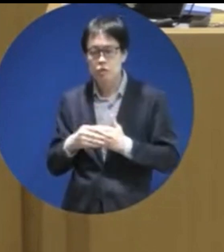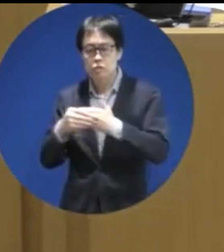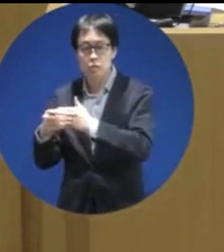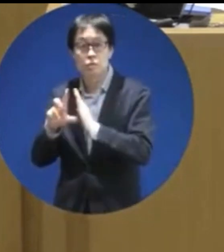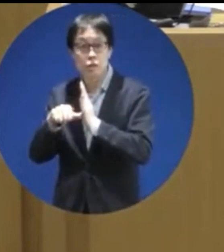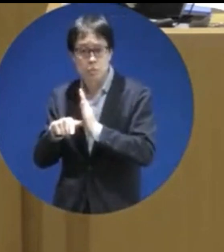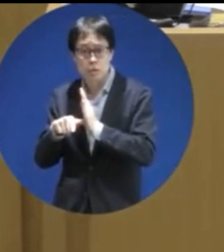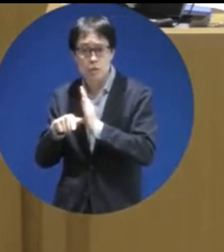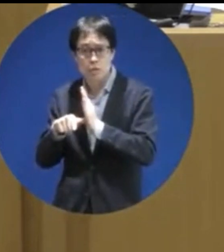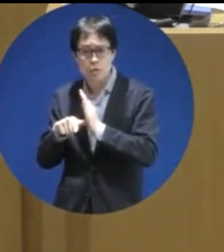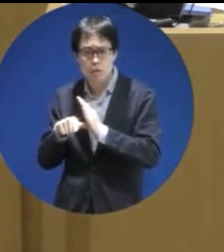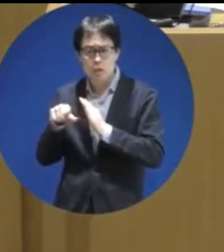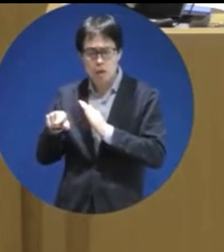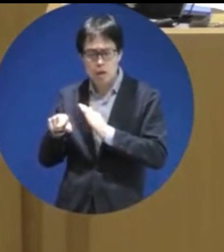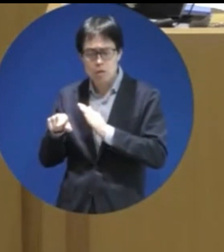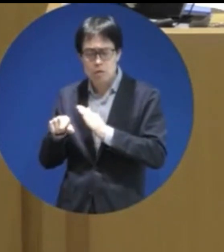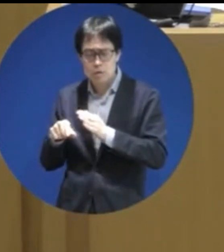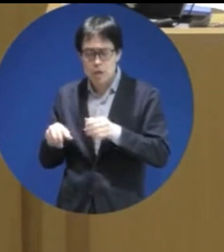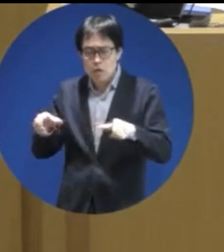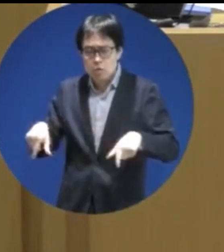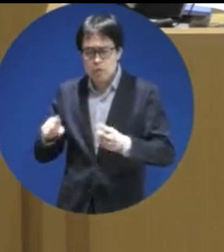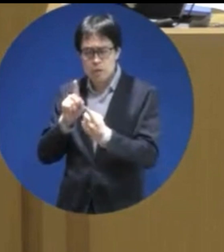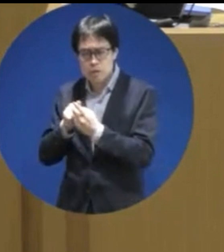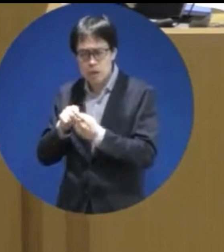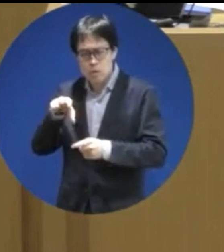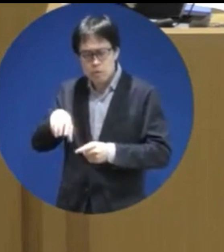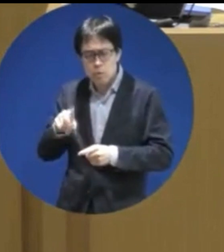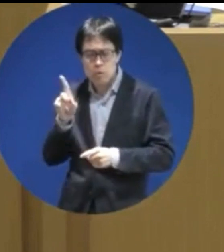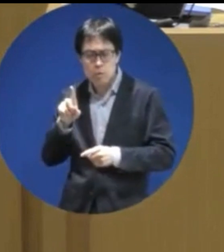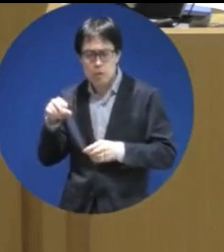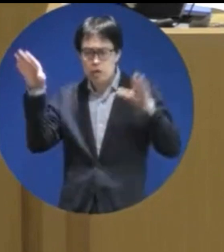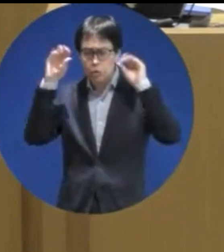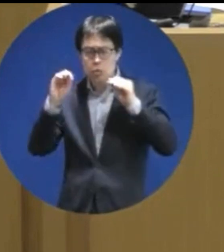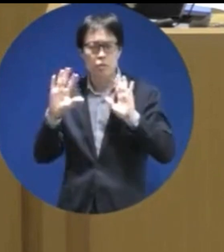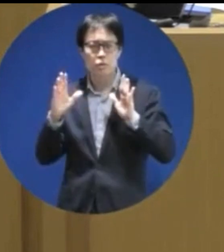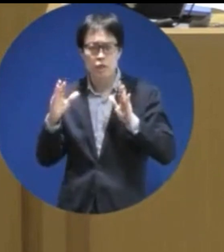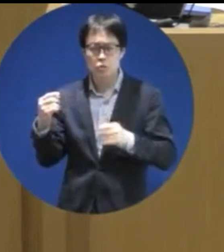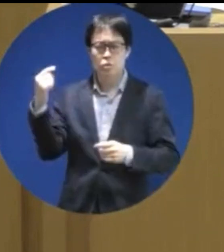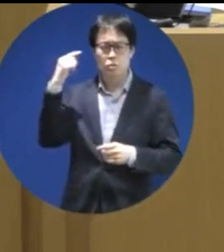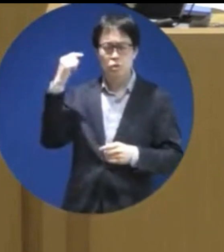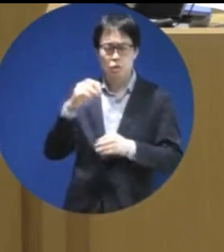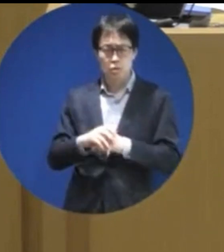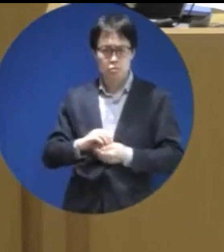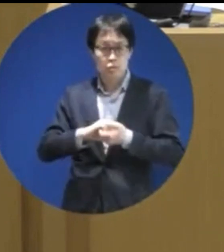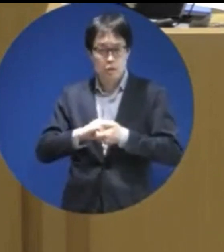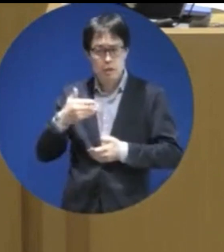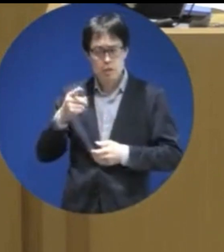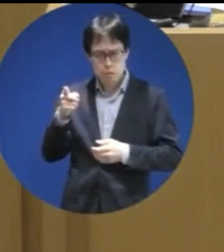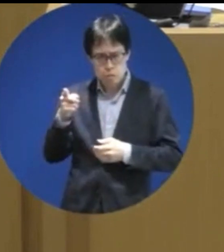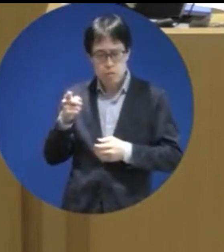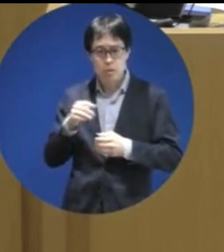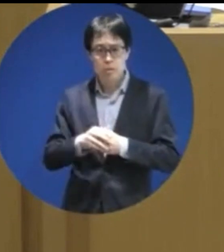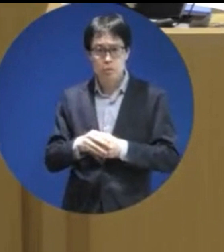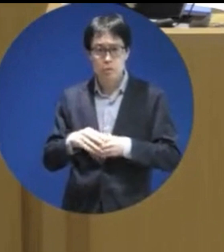その方はどういったところが車椅子に対応されているのかといった情報を自分は知らないというふうにおっしゃっておりました。ぜひ区の方でももちろ